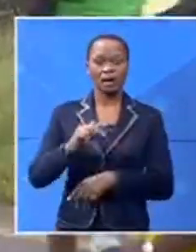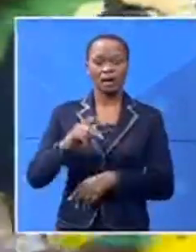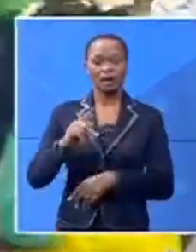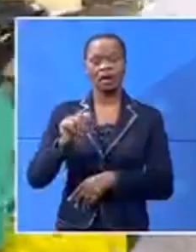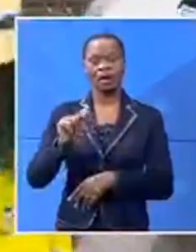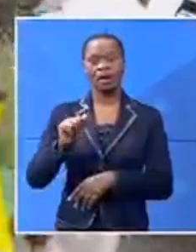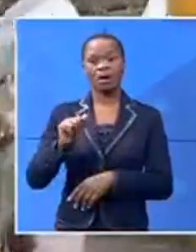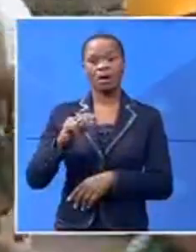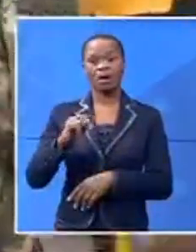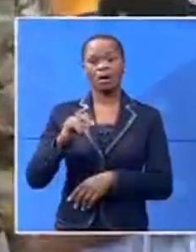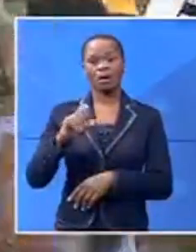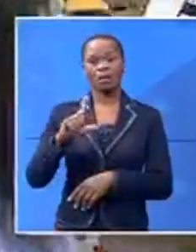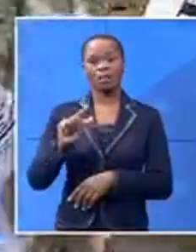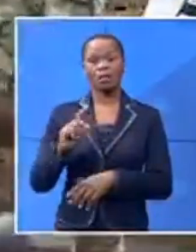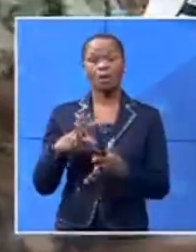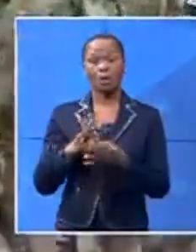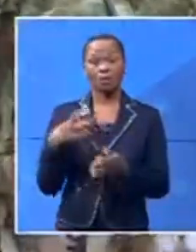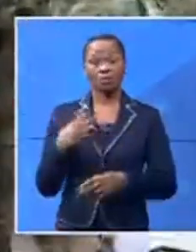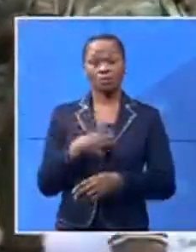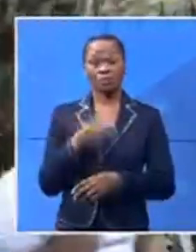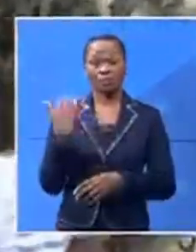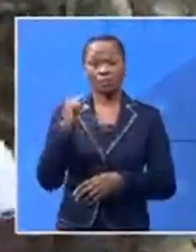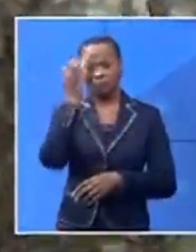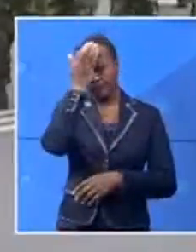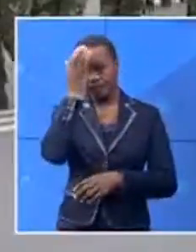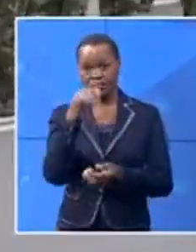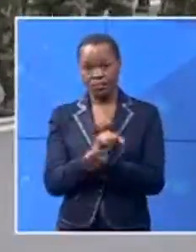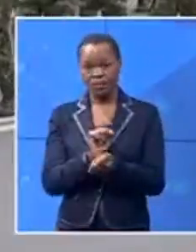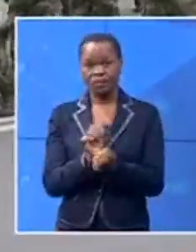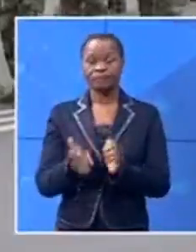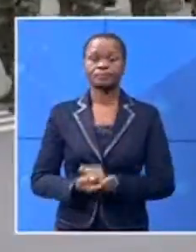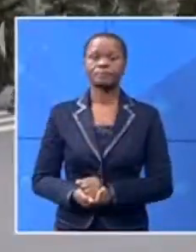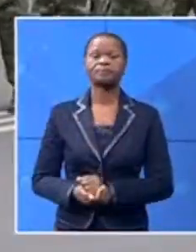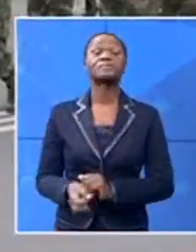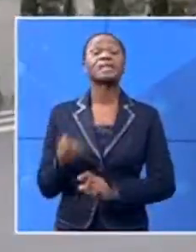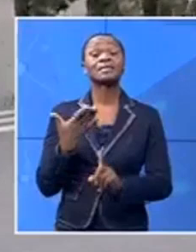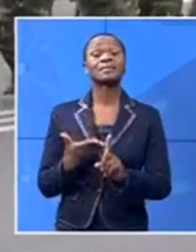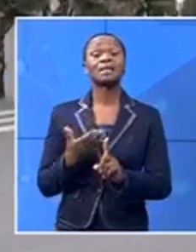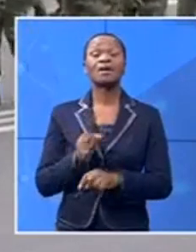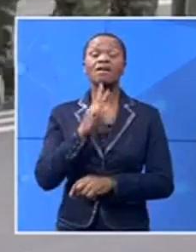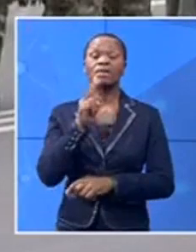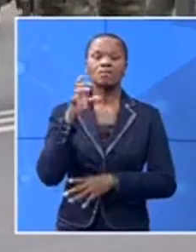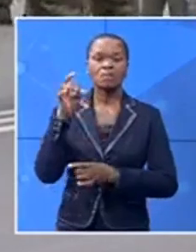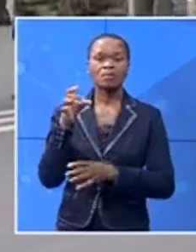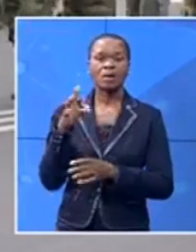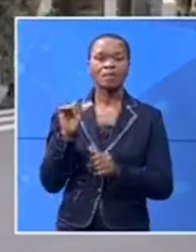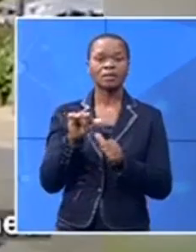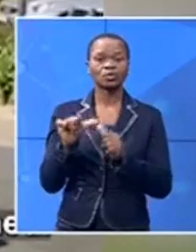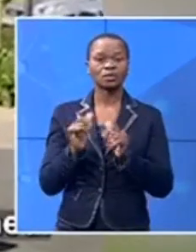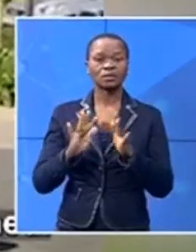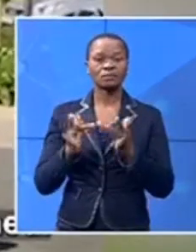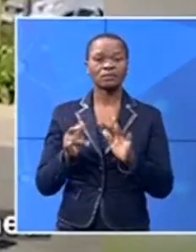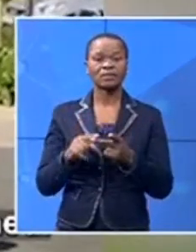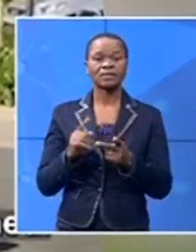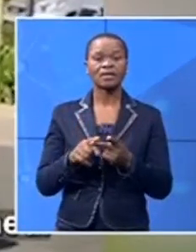ngalindlela, ngemva kwalokho wabotshwa umengameli walokhuya uJacob Zuma. Umchunu wethula ikulumo enkundleni zokuthindana